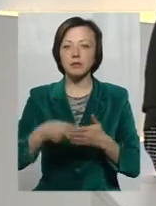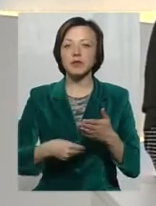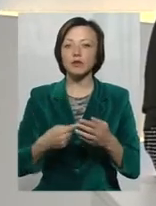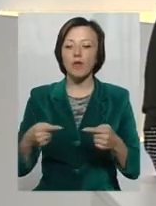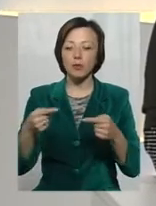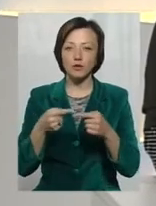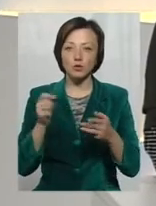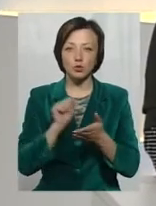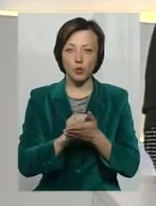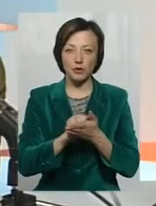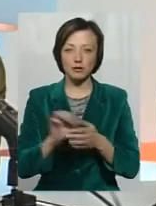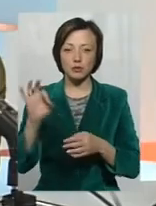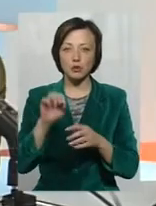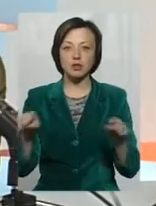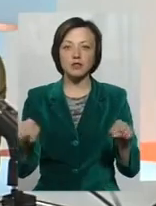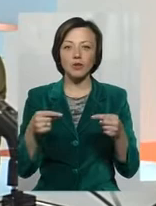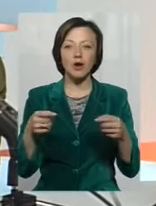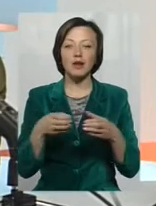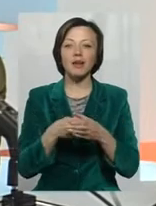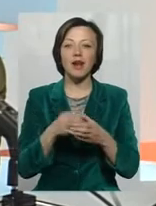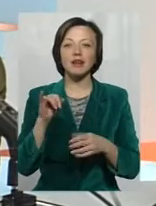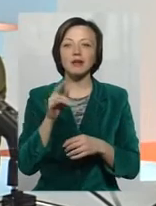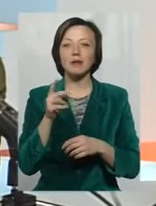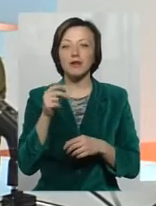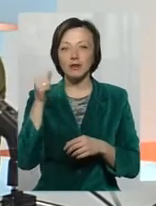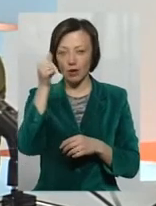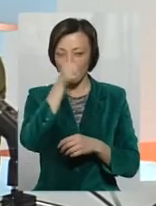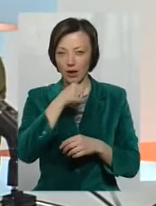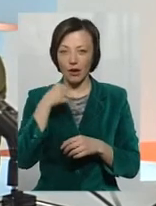про створення бригади. І от майже вже півтора року ми так